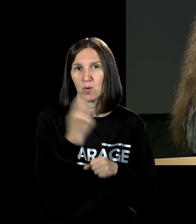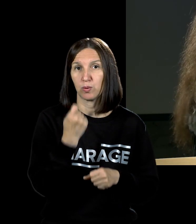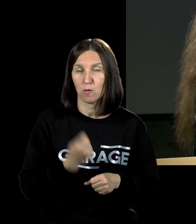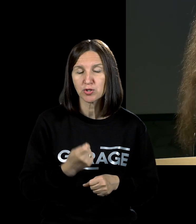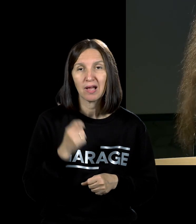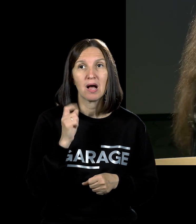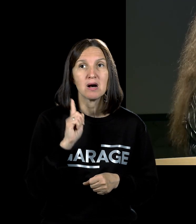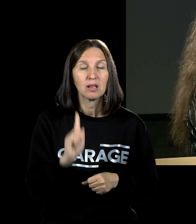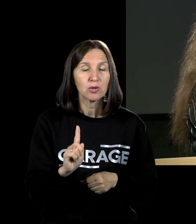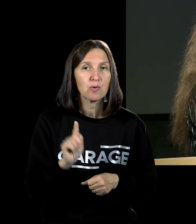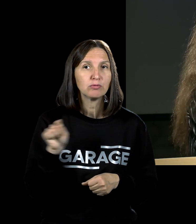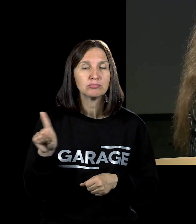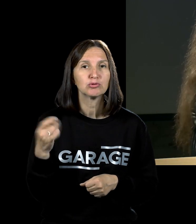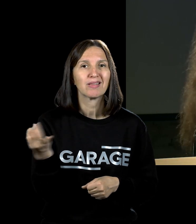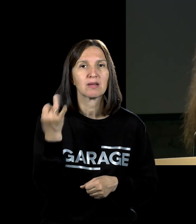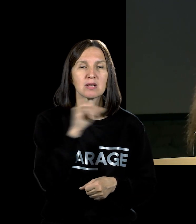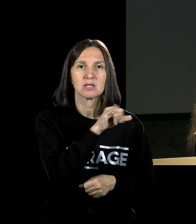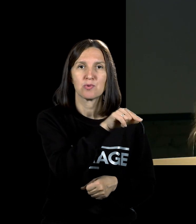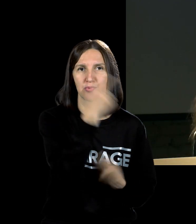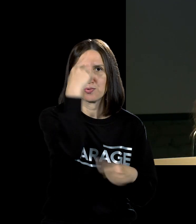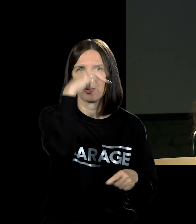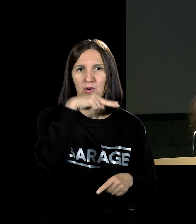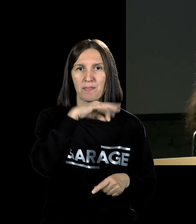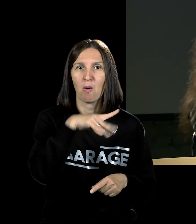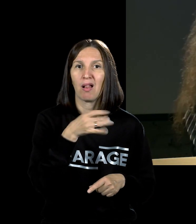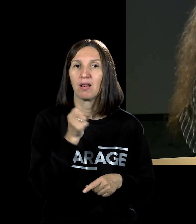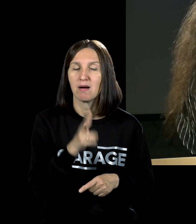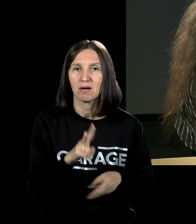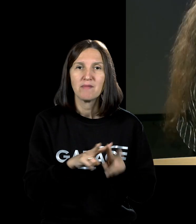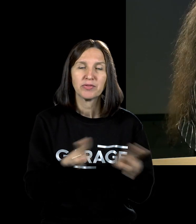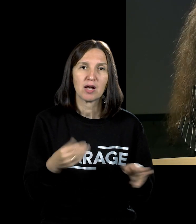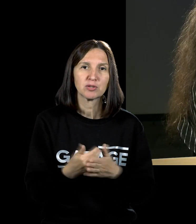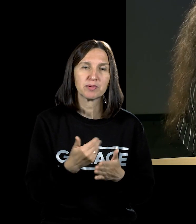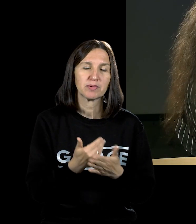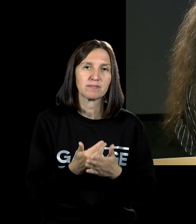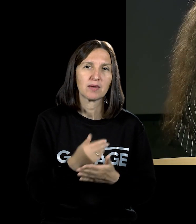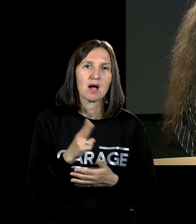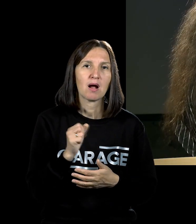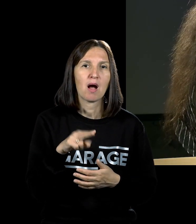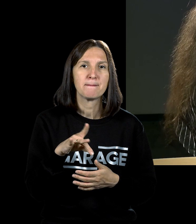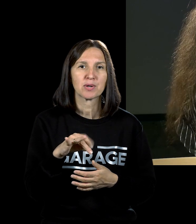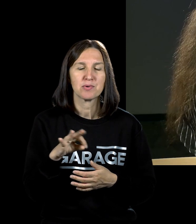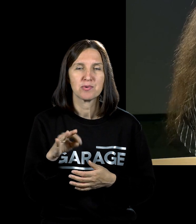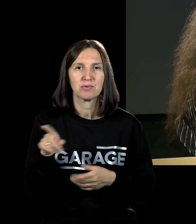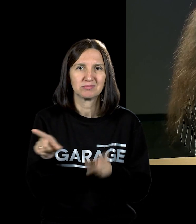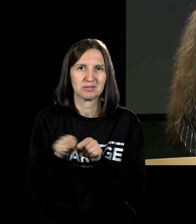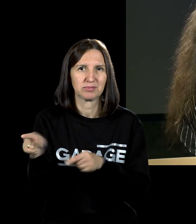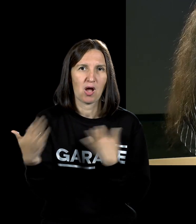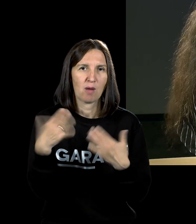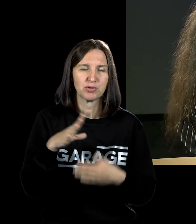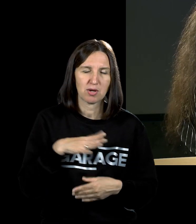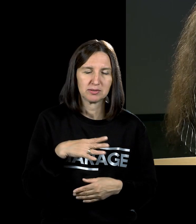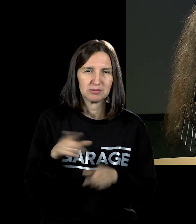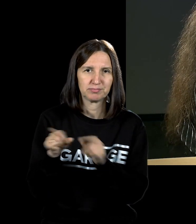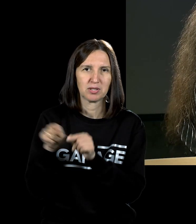художников. Но то, что для него интересно в Полоке, так же, как и для Капро, с которым он общался, вот для Капро, про которого я